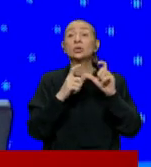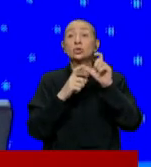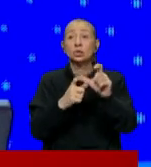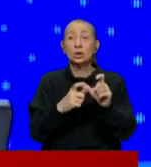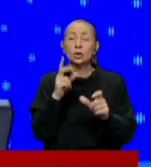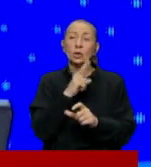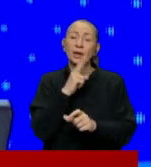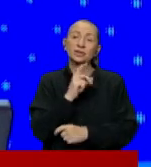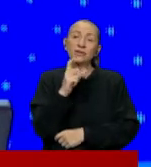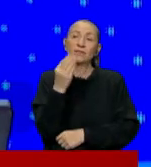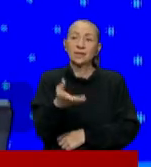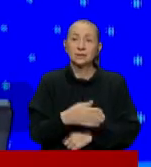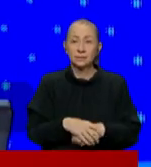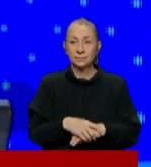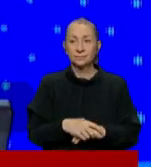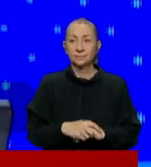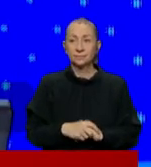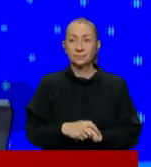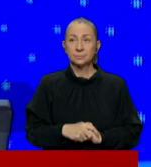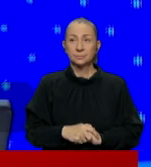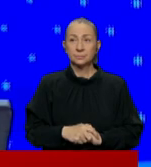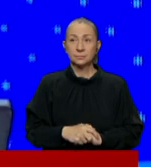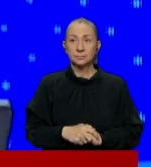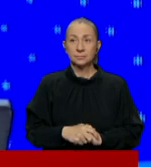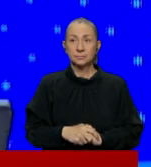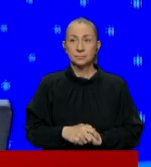da gülerek yanıt verdi.